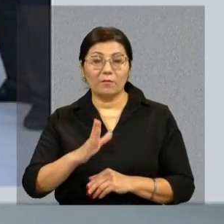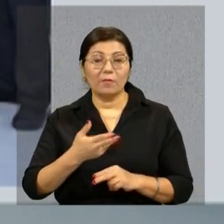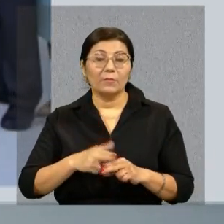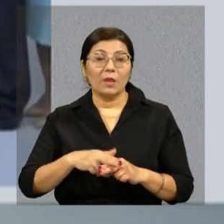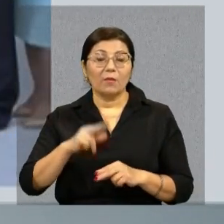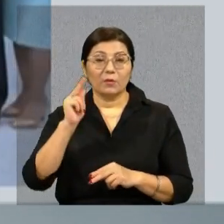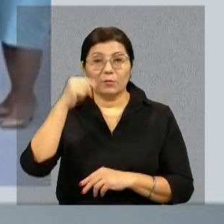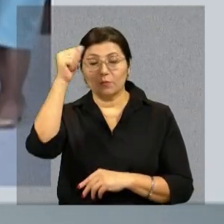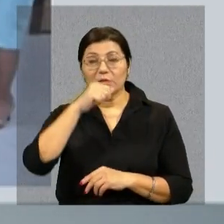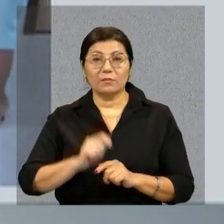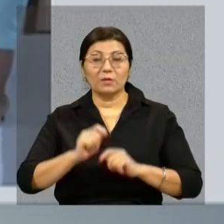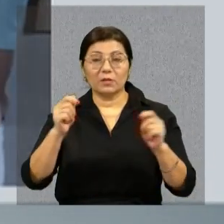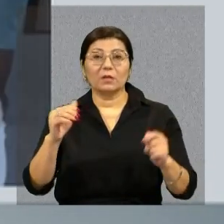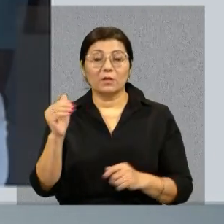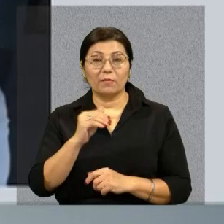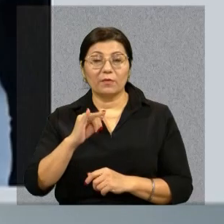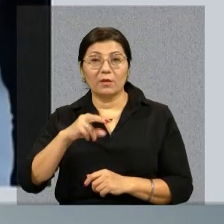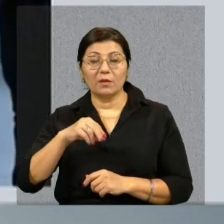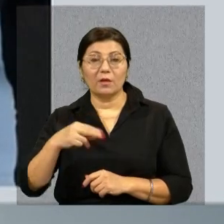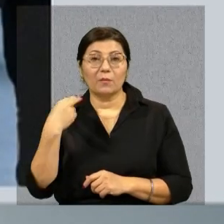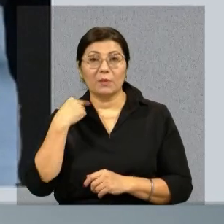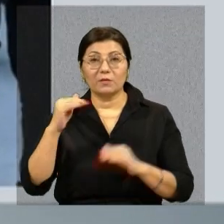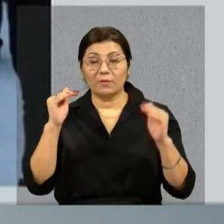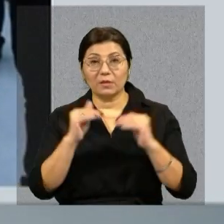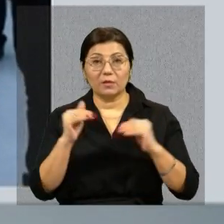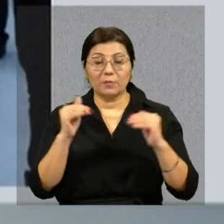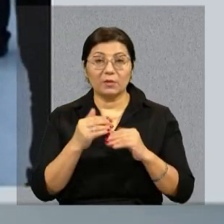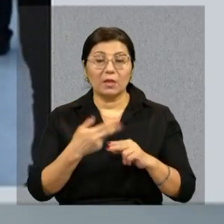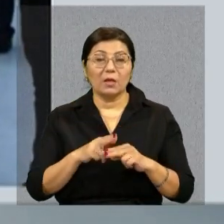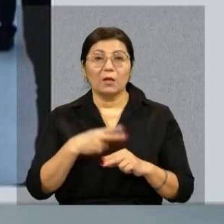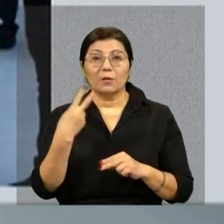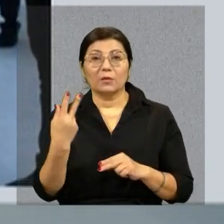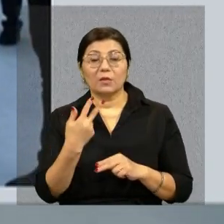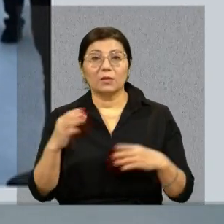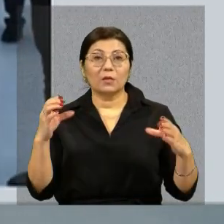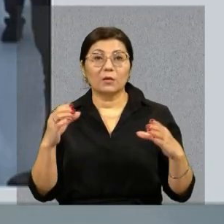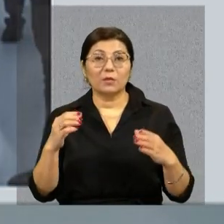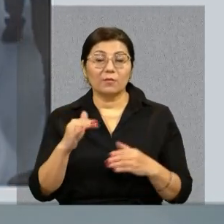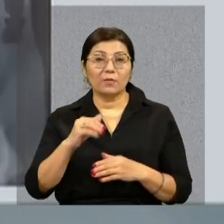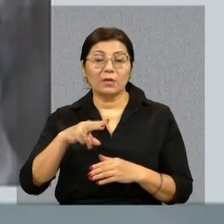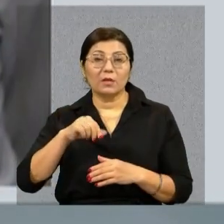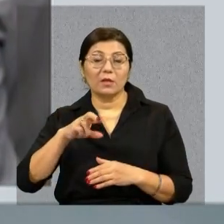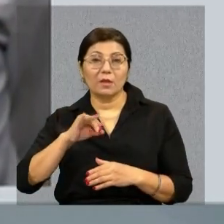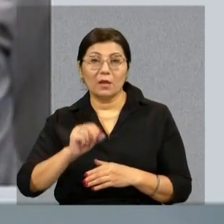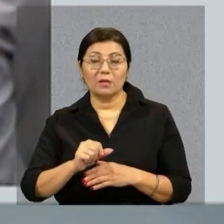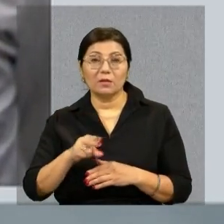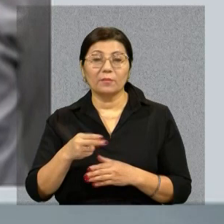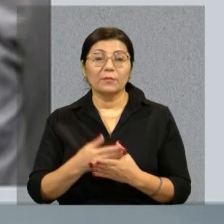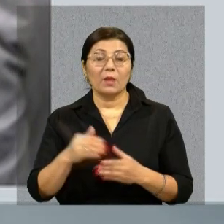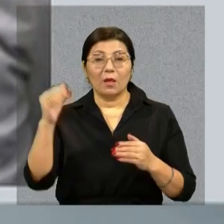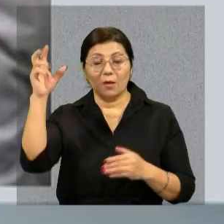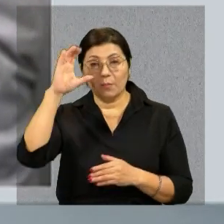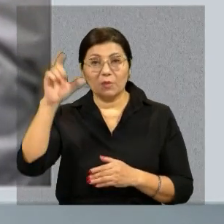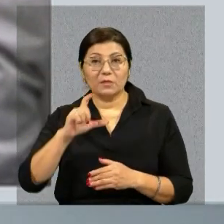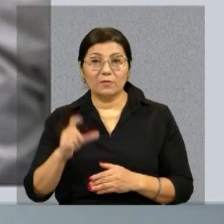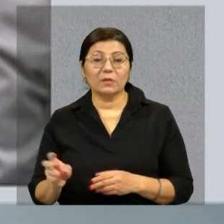учебном году был открыт филиал британского университета Хэриот Ватт. Это его третье представительство в мире после Дубая и Малайзии. Треть профессора приехали